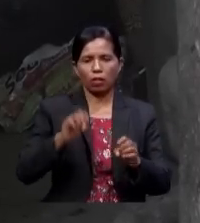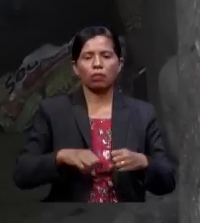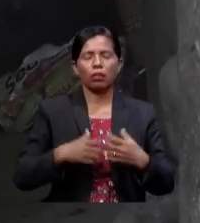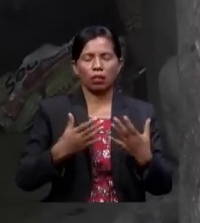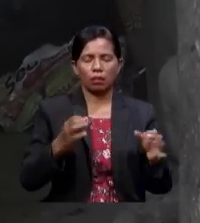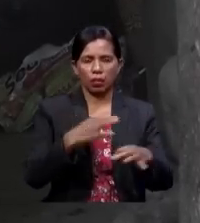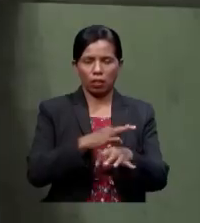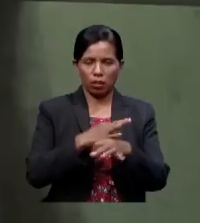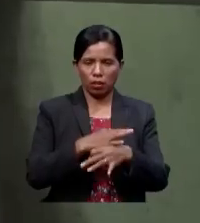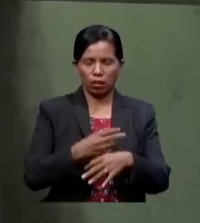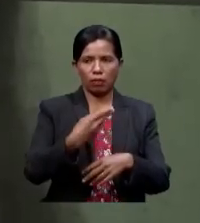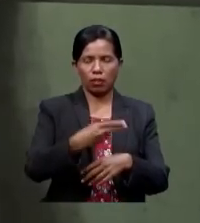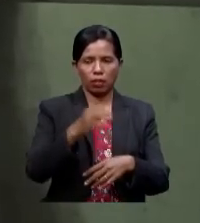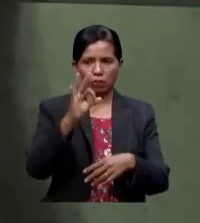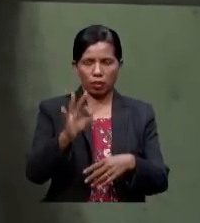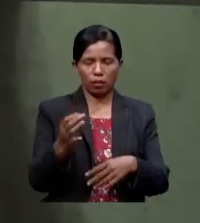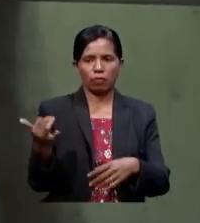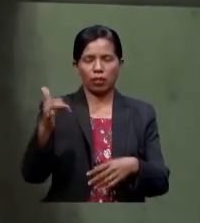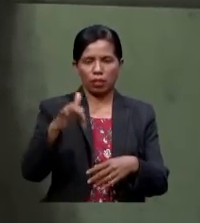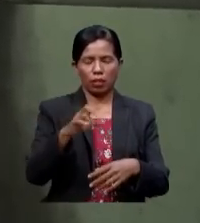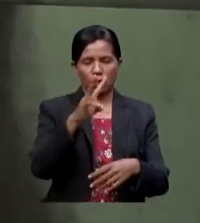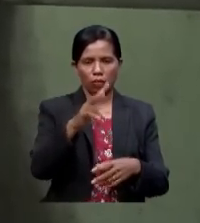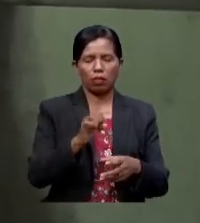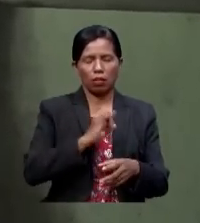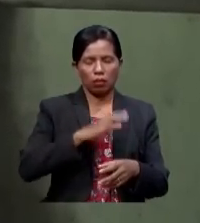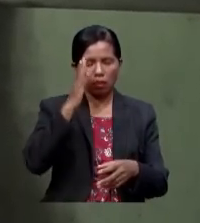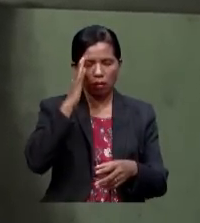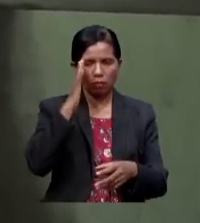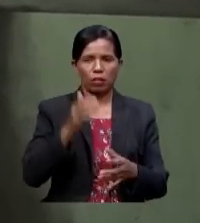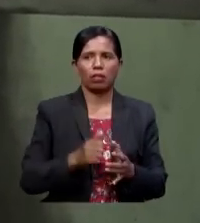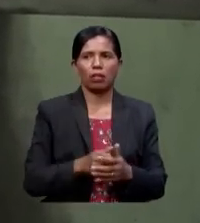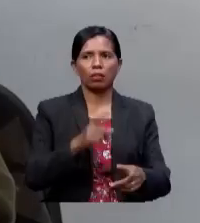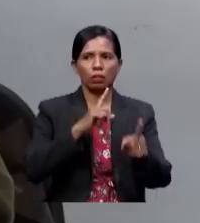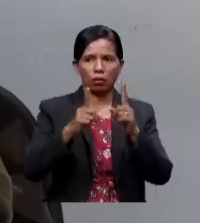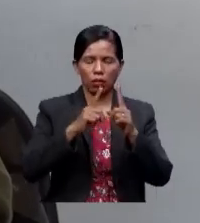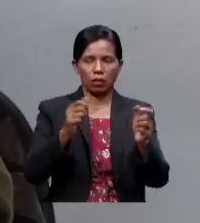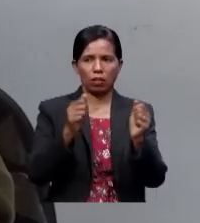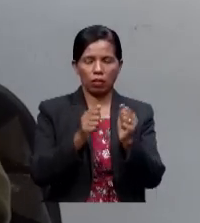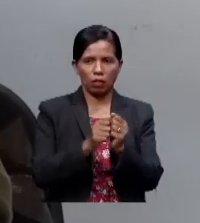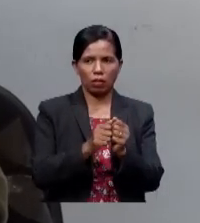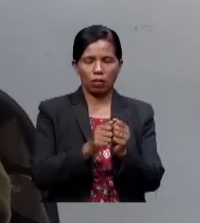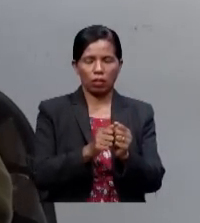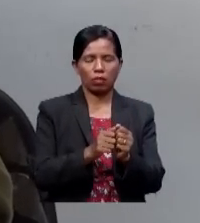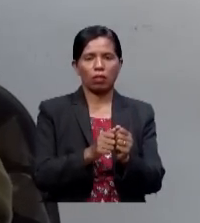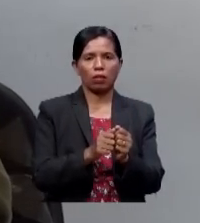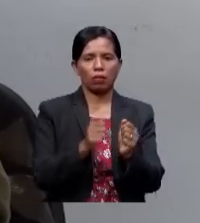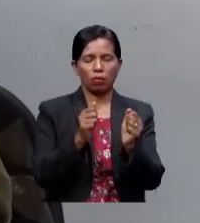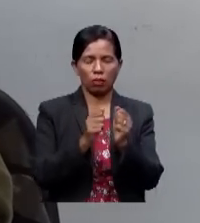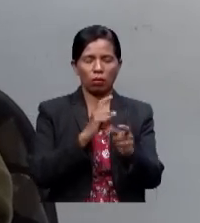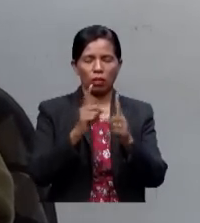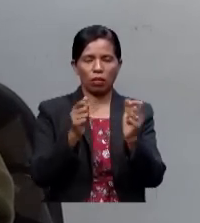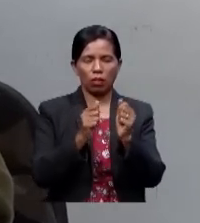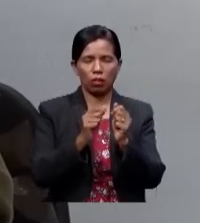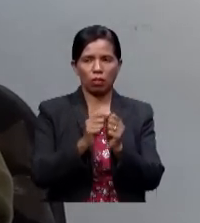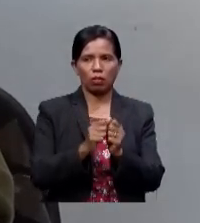melbah dia sinti nafatin bahsir nero. Nah, awalnya ini dengan si dia cakap si kuliah dari teman tu awalnya delegado siaran, prasiran naik